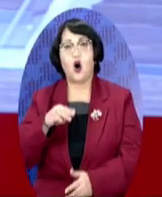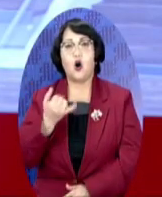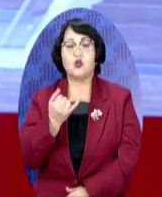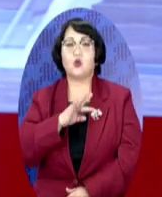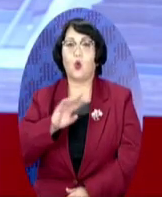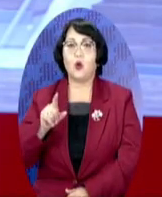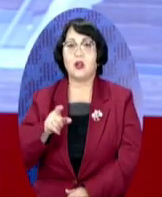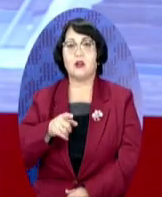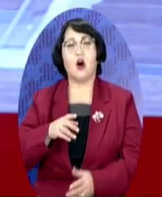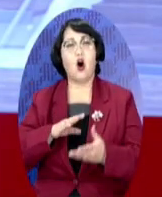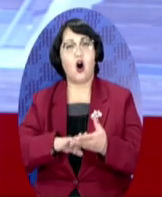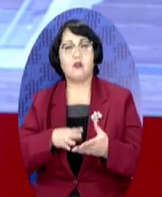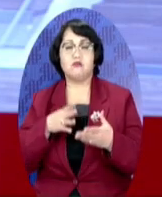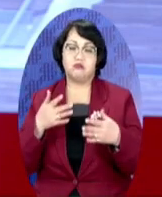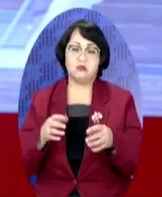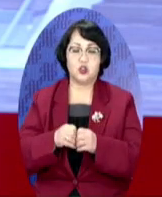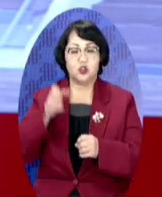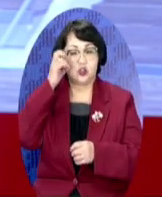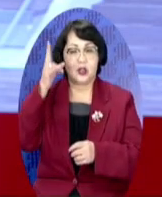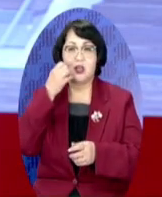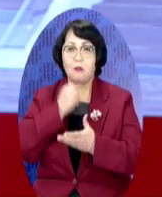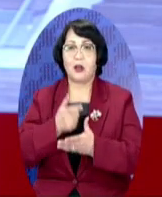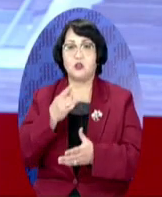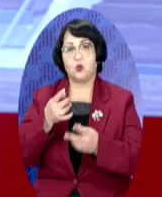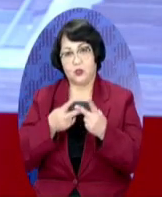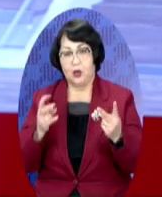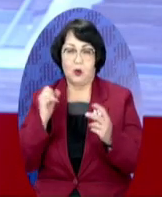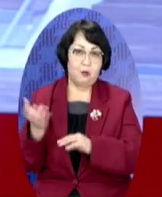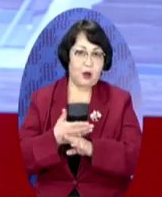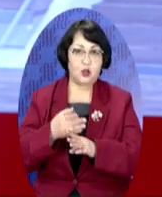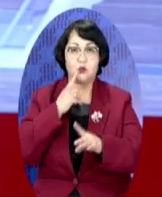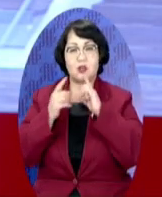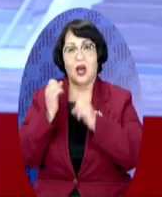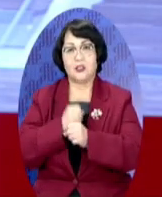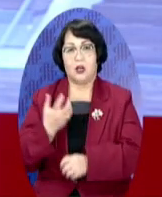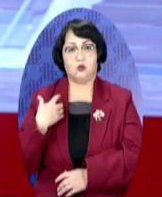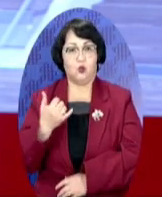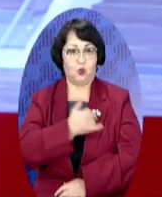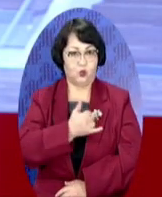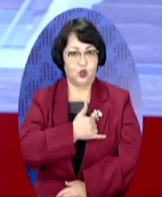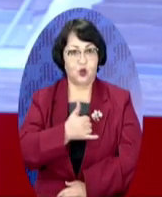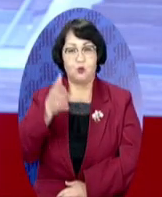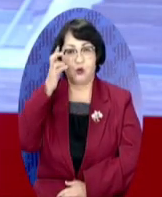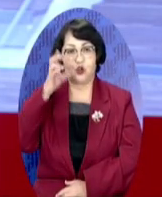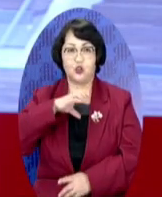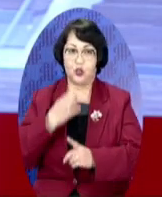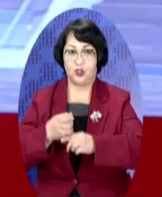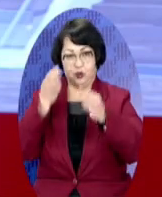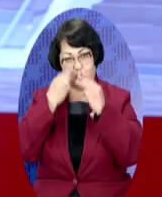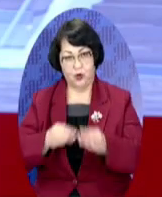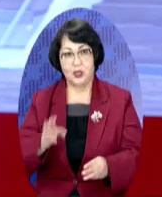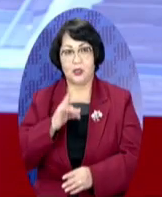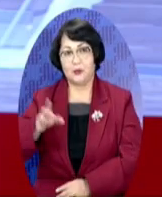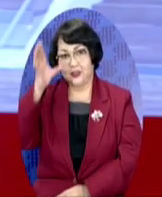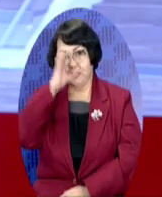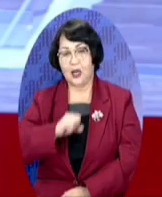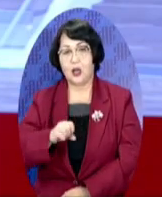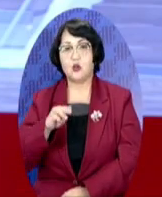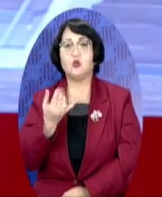болон ерөнхийлөгчийн хамгийн газар үндэсний аюулгүй байдлын зөвлөлийн ажлын албаны удирдлага, боловсрол соёлын шинжилгээ ухааны салбарын сайд туульч